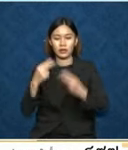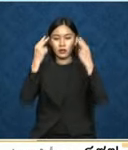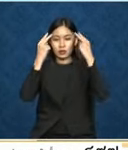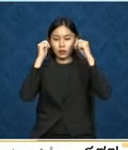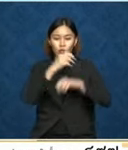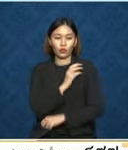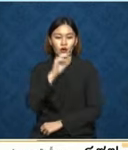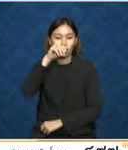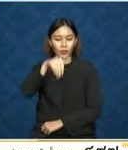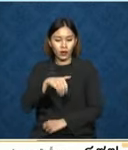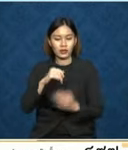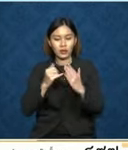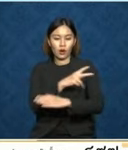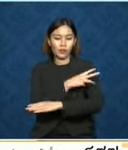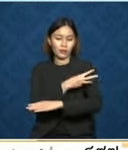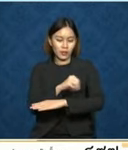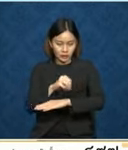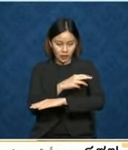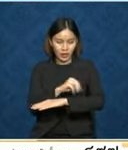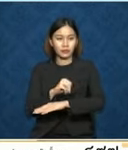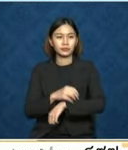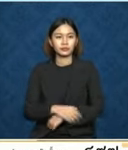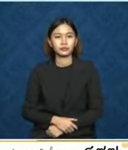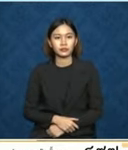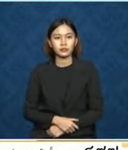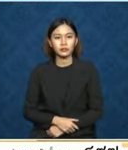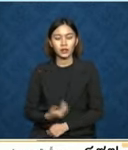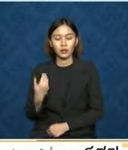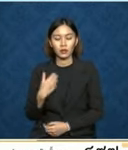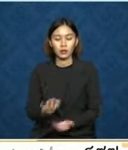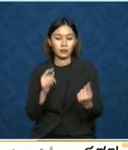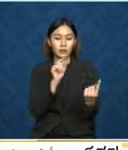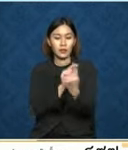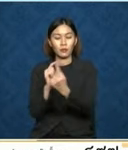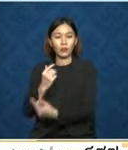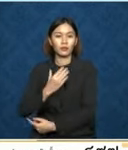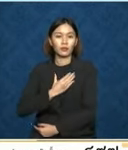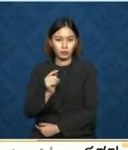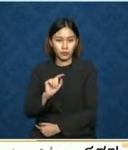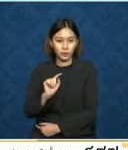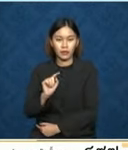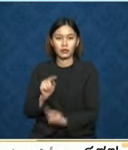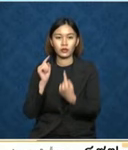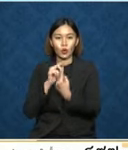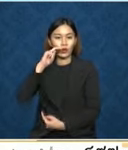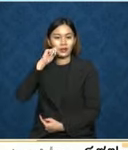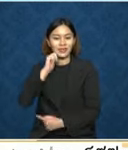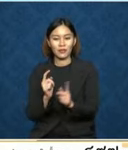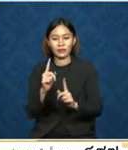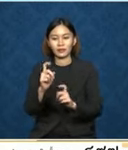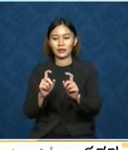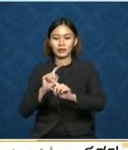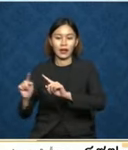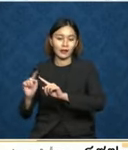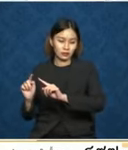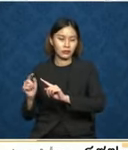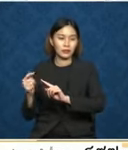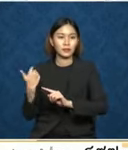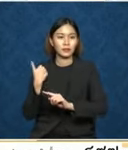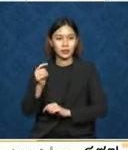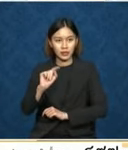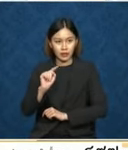เทศมนตรีเมืองมหาสารคามท่านภาคินธีรพงษ์ไพบูลย์นะครับได้เข้ามาพบกับผมว่าระบบน้ำเสียเมืองมหาคามนะครับได้มี